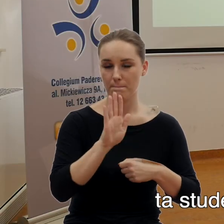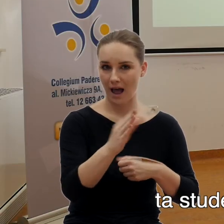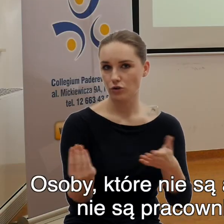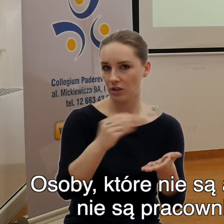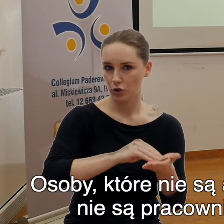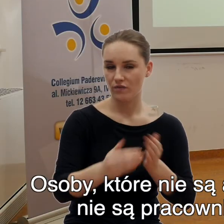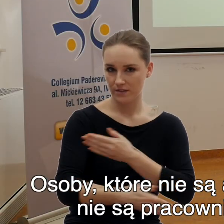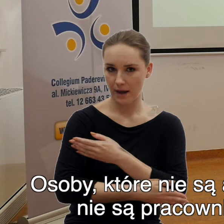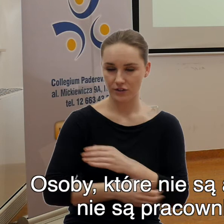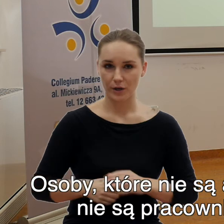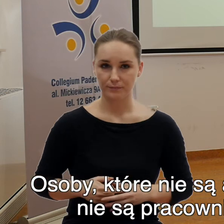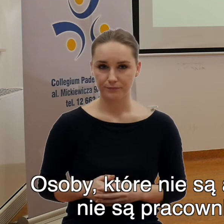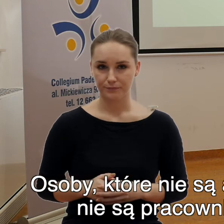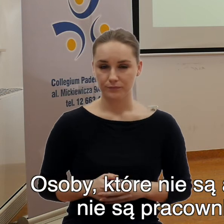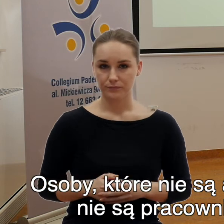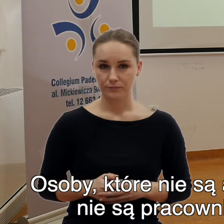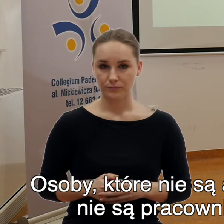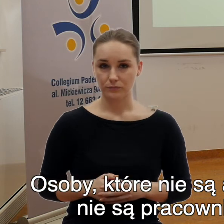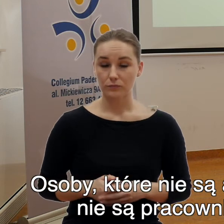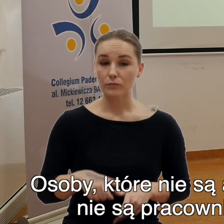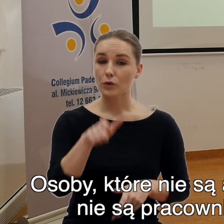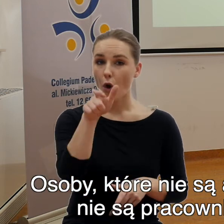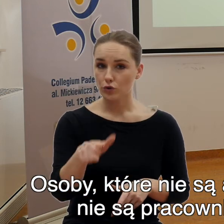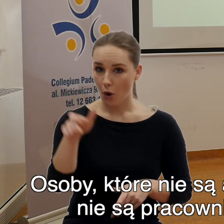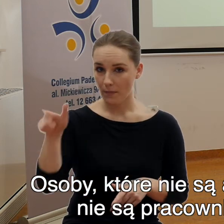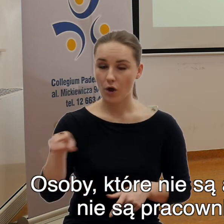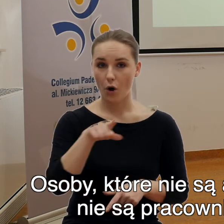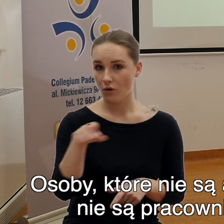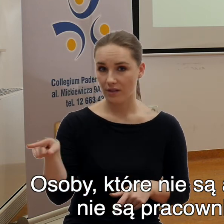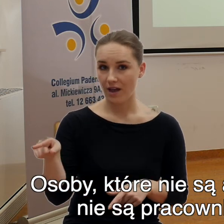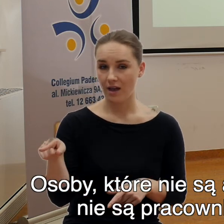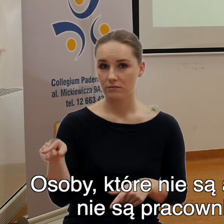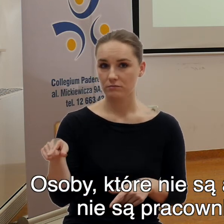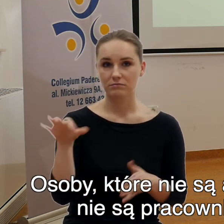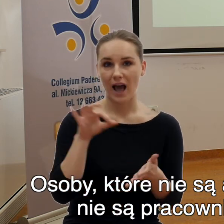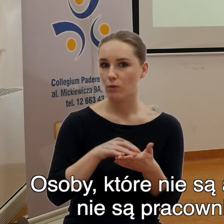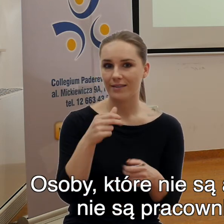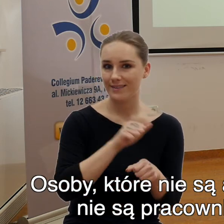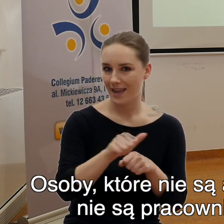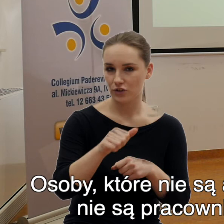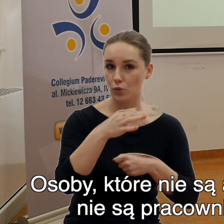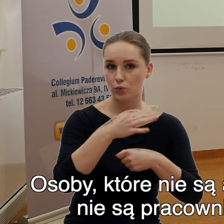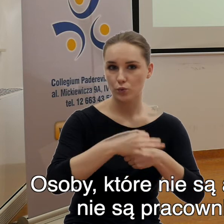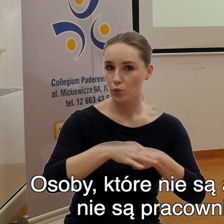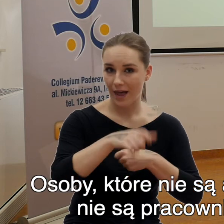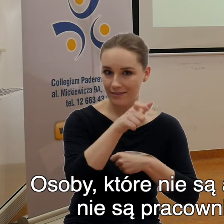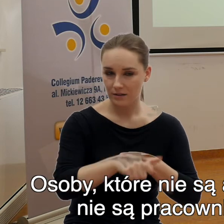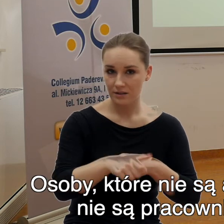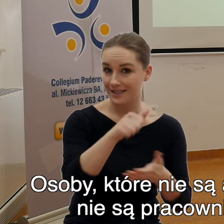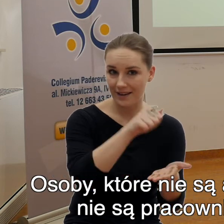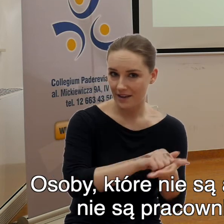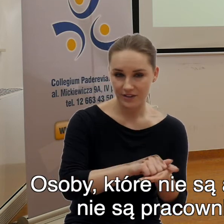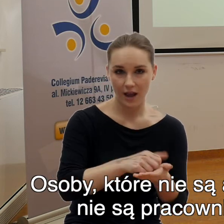Osoby, które nie są ani w danym momencie studentami na zajęciach, nie są pracownikami,